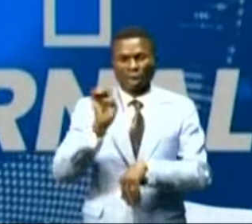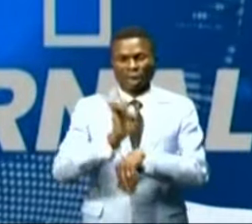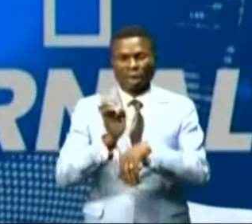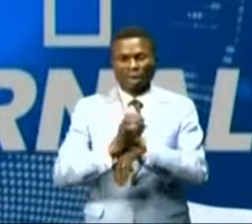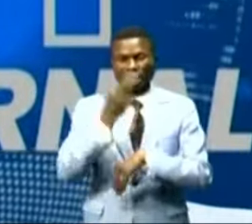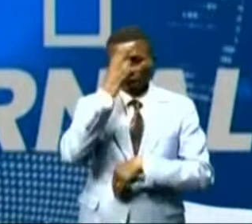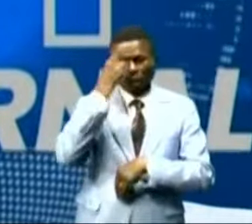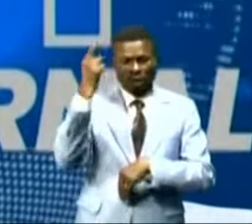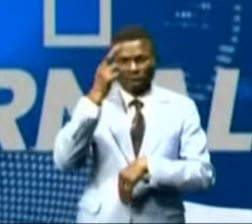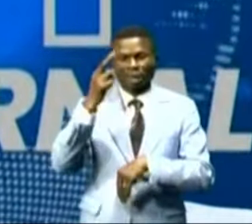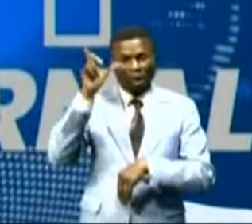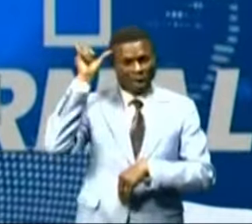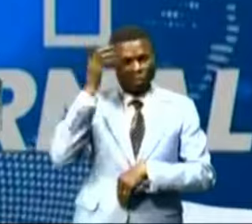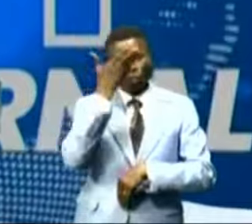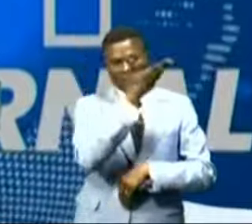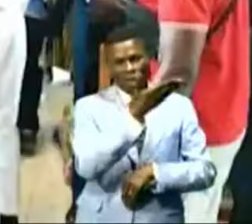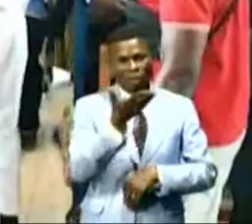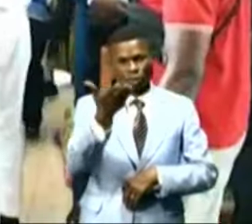Notre-Dame de Lingala. Jacques Kaboba.